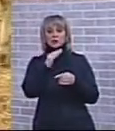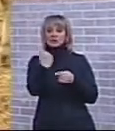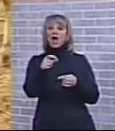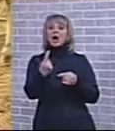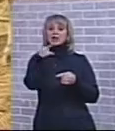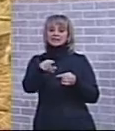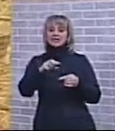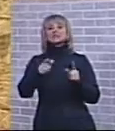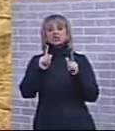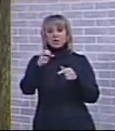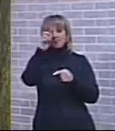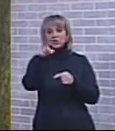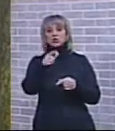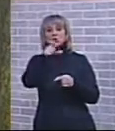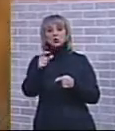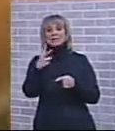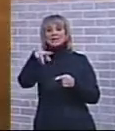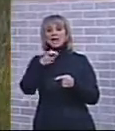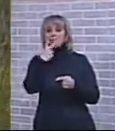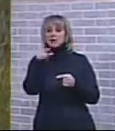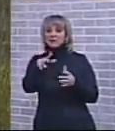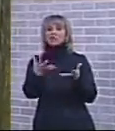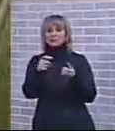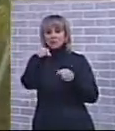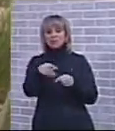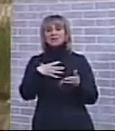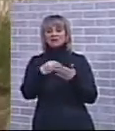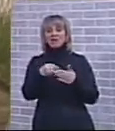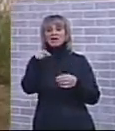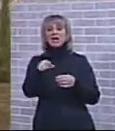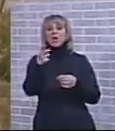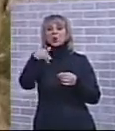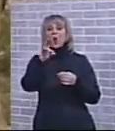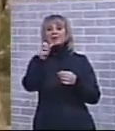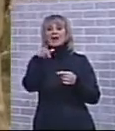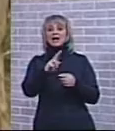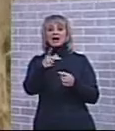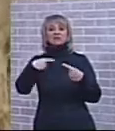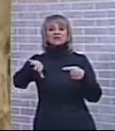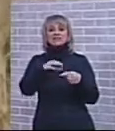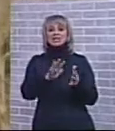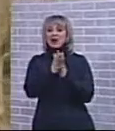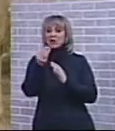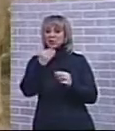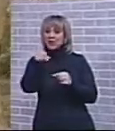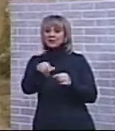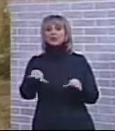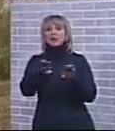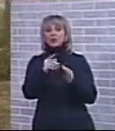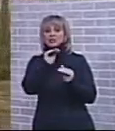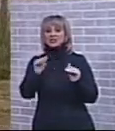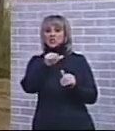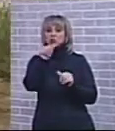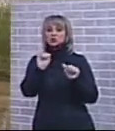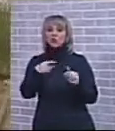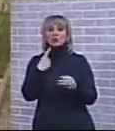оказался настоящим принцем. К людям Яна уже привыкла, воспринимает почти как своих. Гуанака, как и все травоядные, днем устраивают себе такой тихий час, что